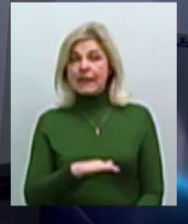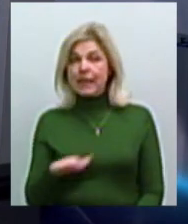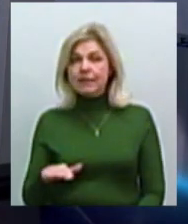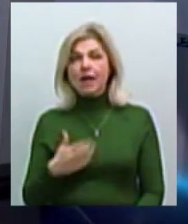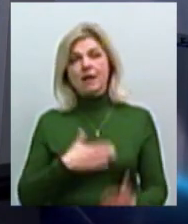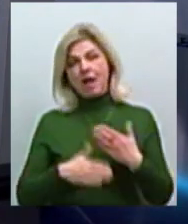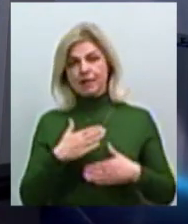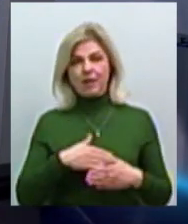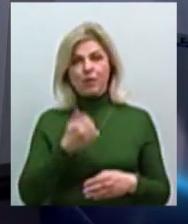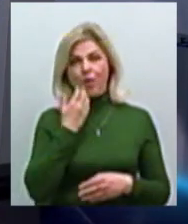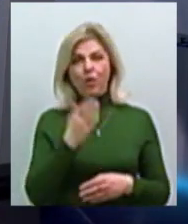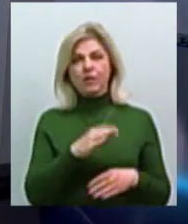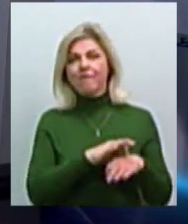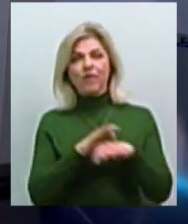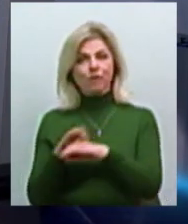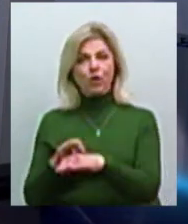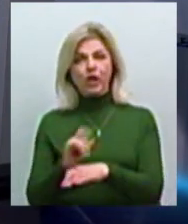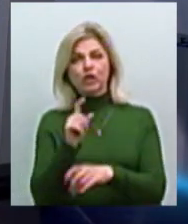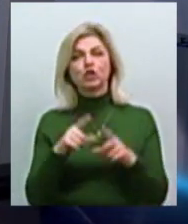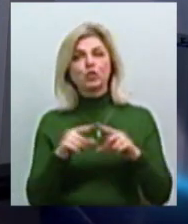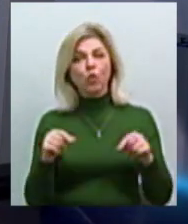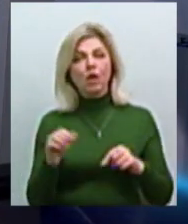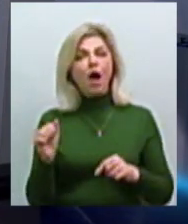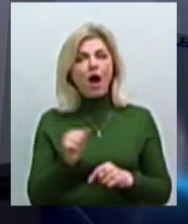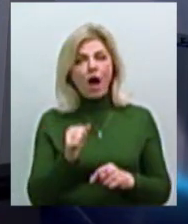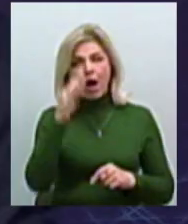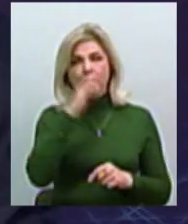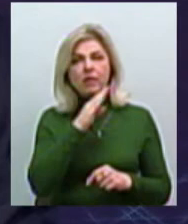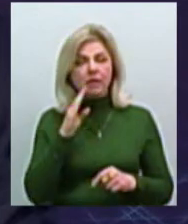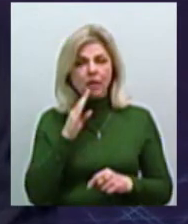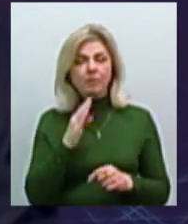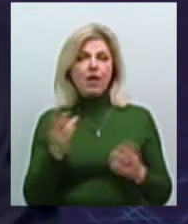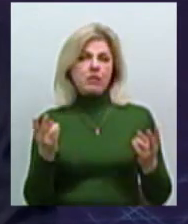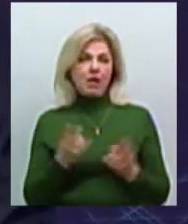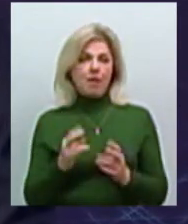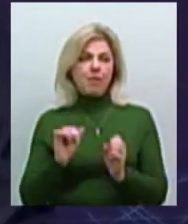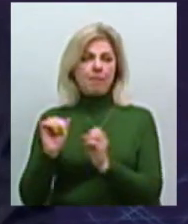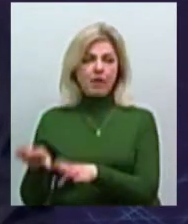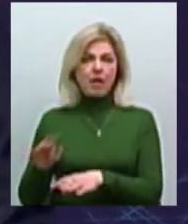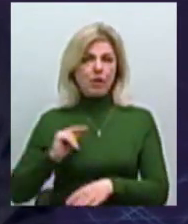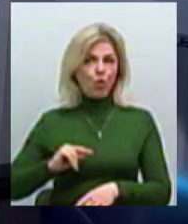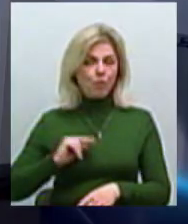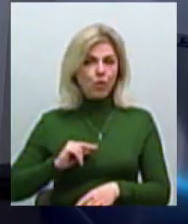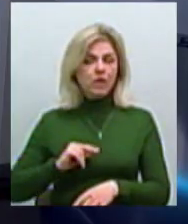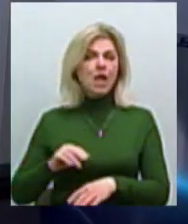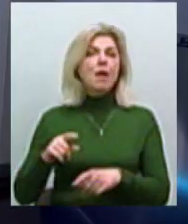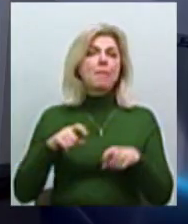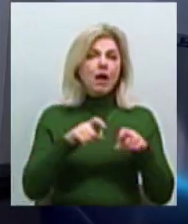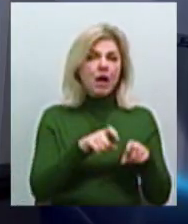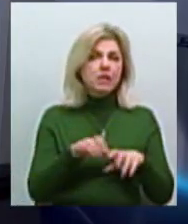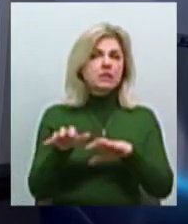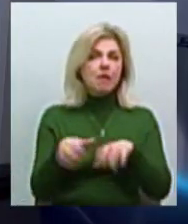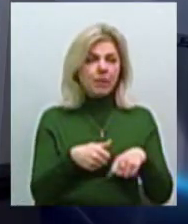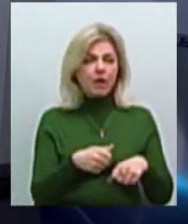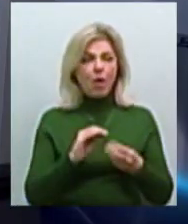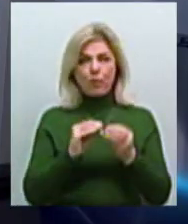їх виводили зі шкіл. А батьки? Батьким треба кидати роботу, звичайно. Їхати за дітьми, забирати їх. Це проблеми на роботі,